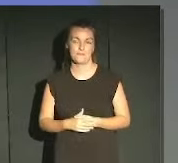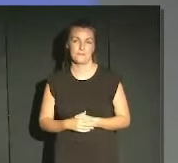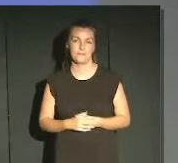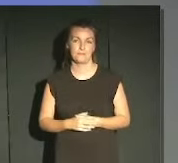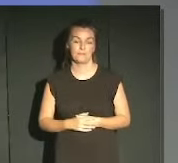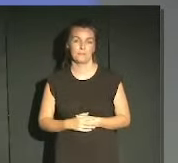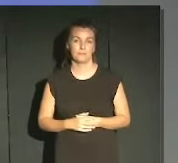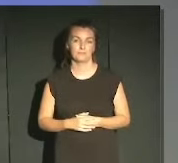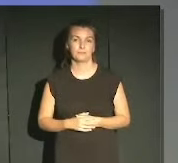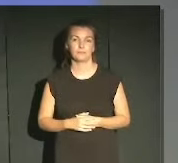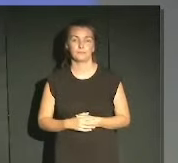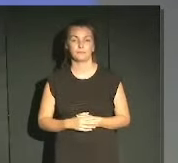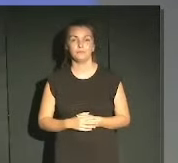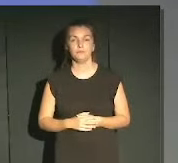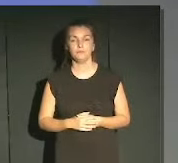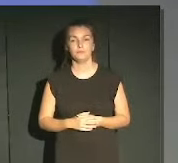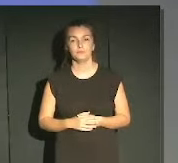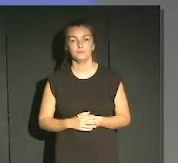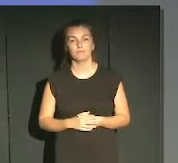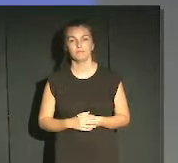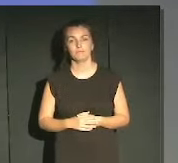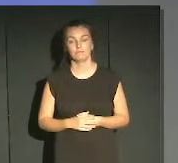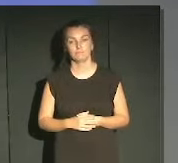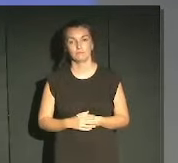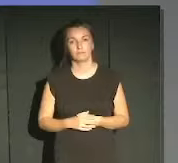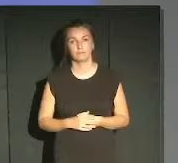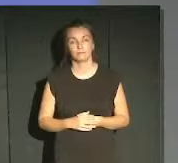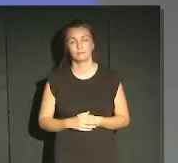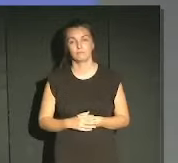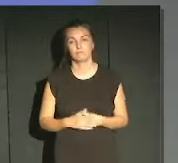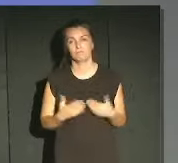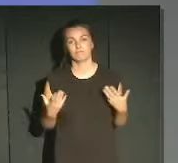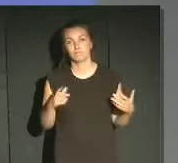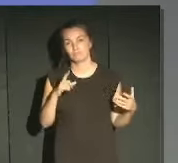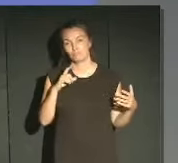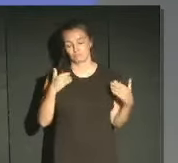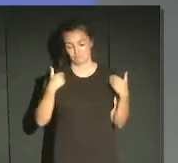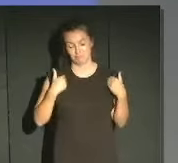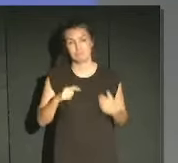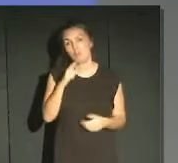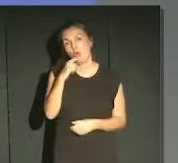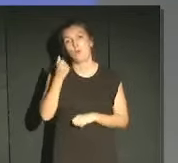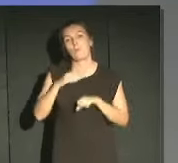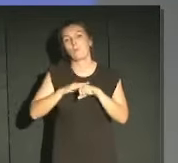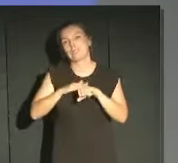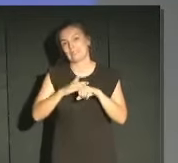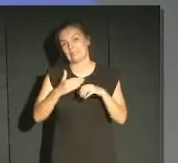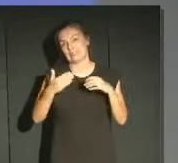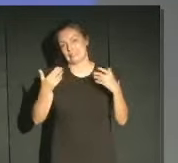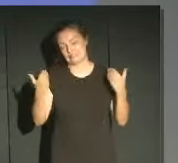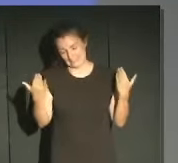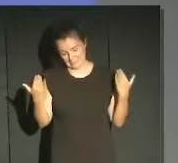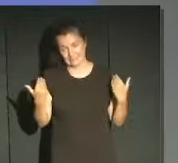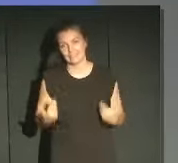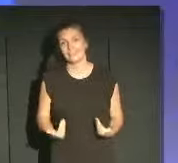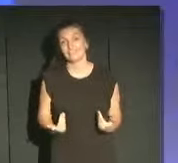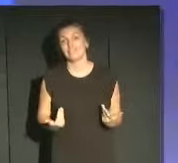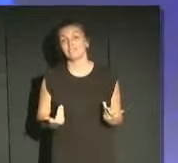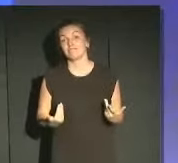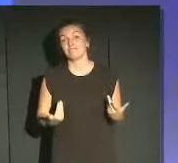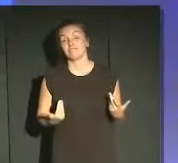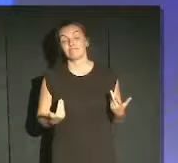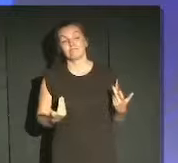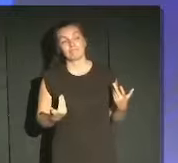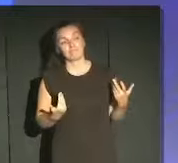l'enjeu le souverainiste que je suis ne saurait rester